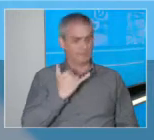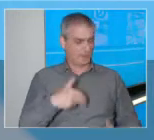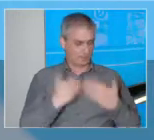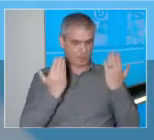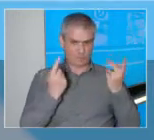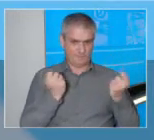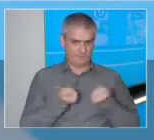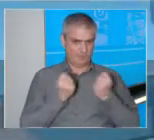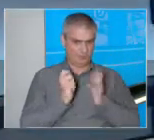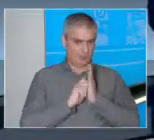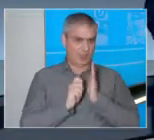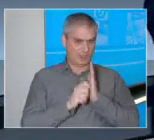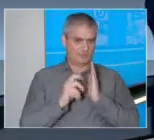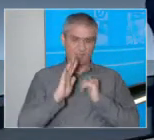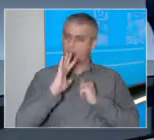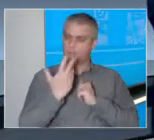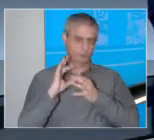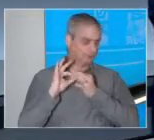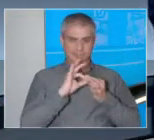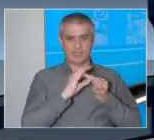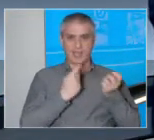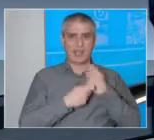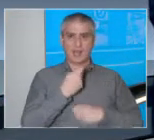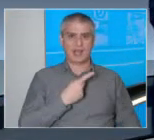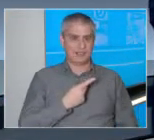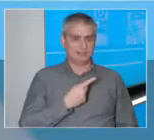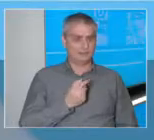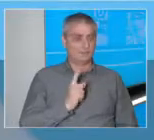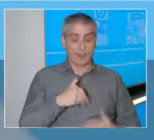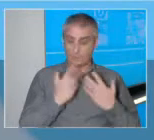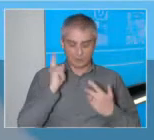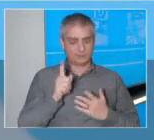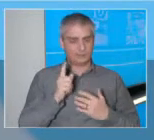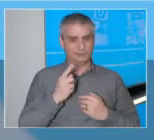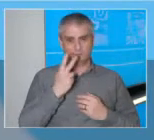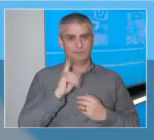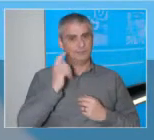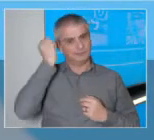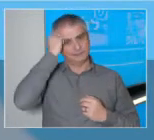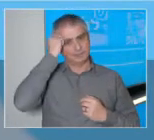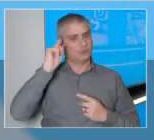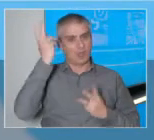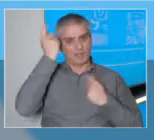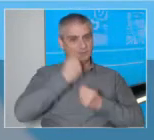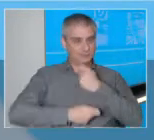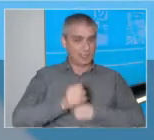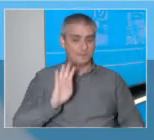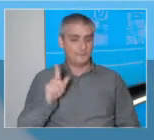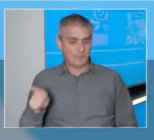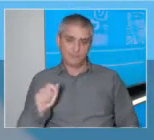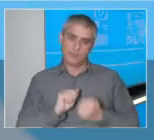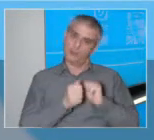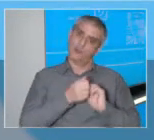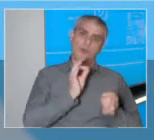עם פרסום הכתבה החמישית בסדרה של כלכליסט, מי הבוקר היה צריך להצטער יותר שלא היה עסקת טיעון? נתניהו